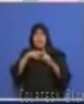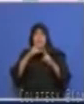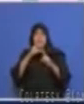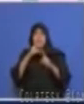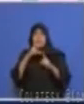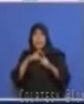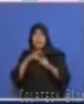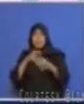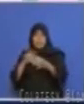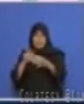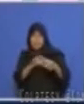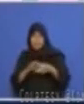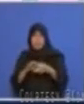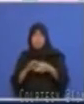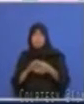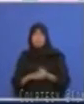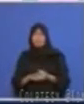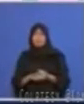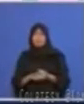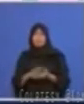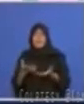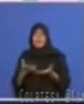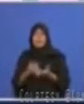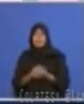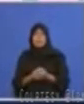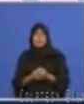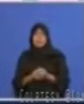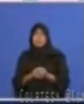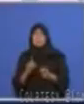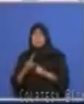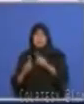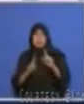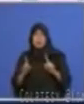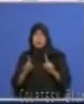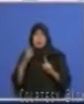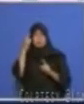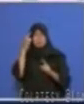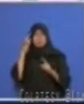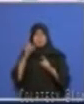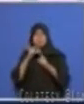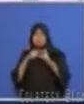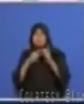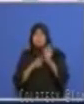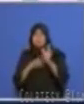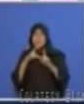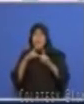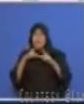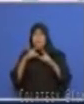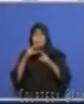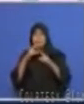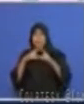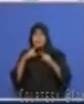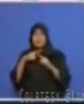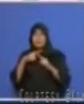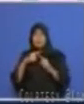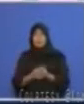sehingga apabila dimungk Apabila terjadi perbedaan pendapat antara gubernur dan wakil gubernur maka